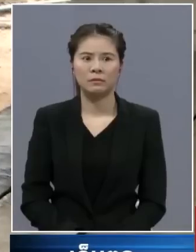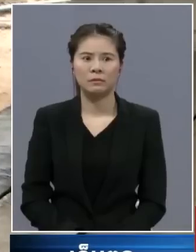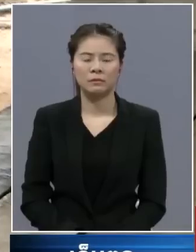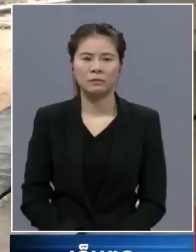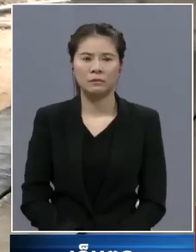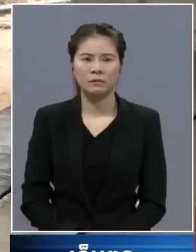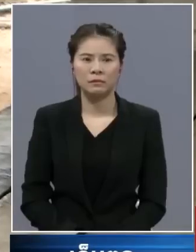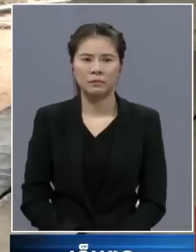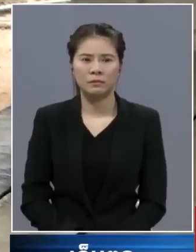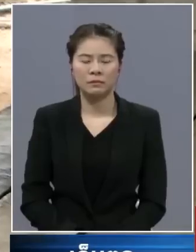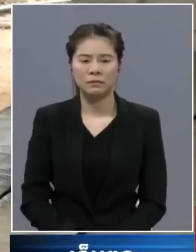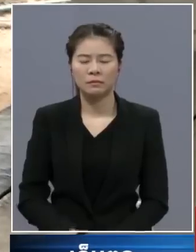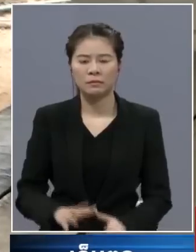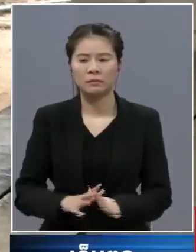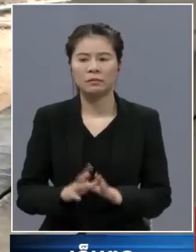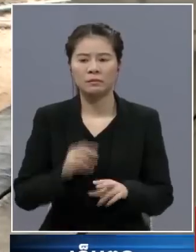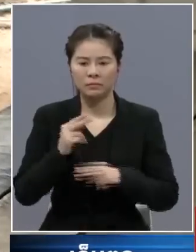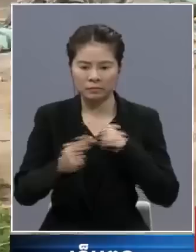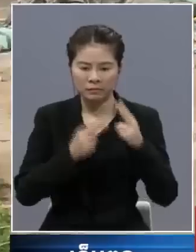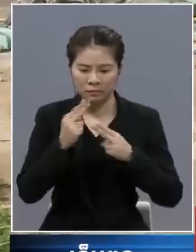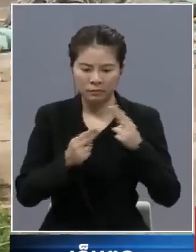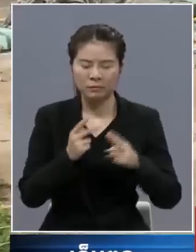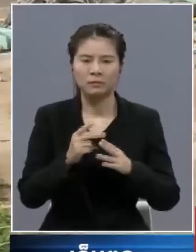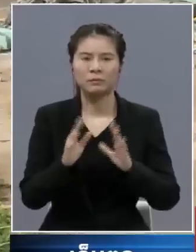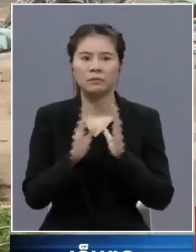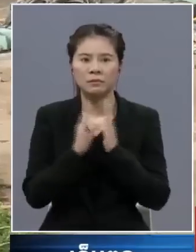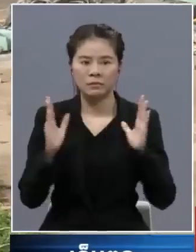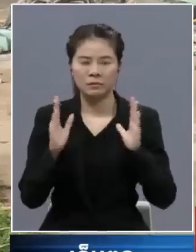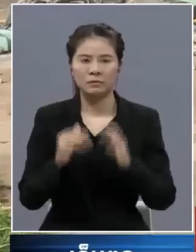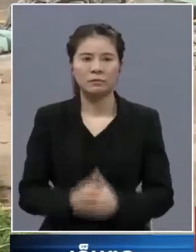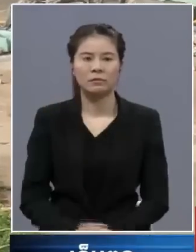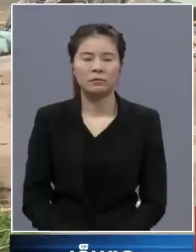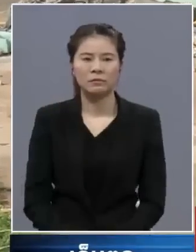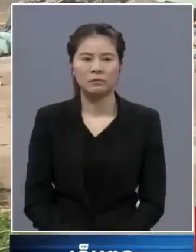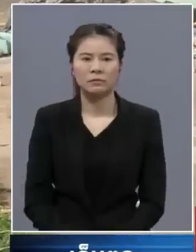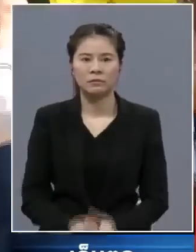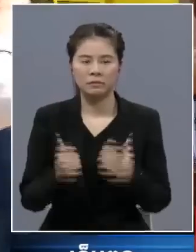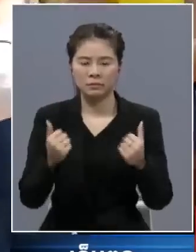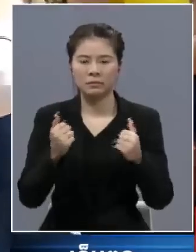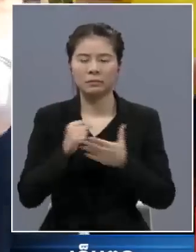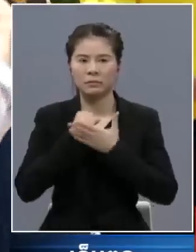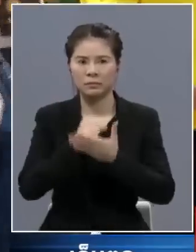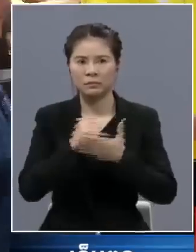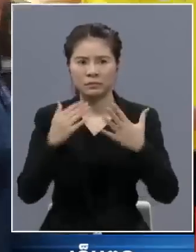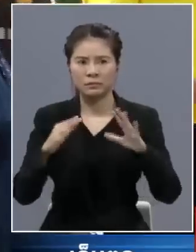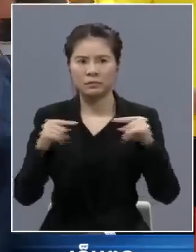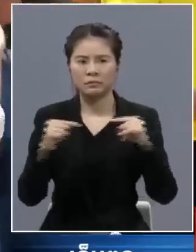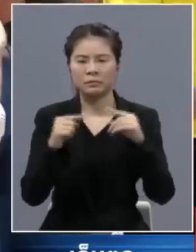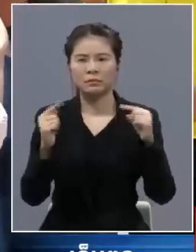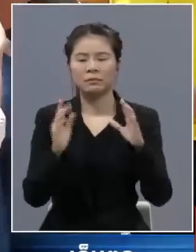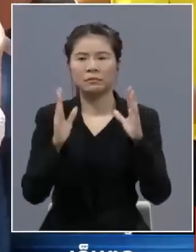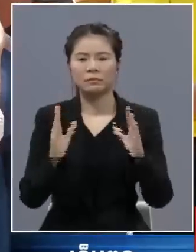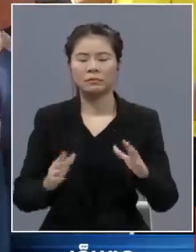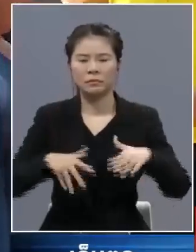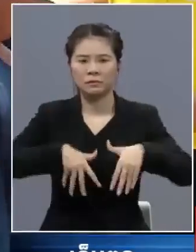มาเยี่ยมราษฎรกำลังตกทุกข์ได้ยาก มาจากทางศูนย์บัญชาการเหตุการณ์ให้ความช่วยเหลือผู้ประสบวาตภัยแล้วนะครับท่ามกลางประชาชนและชาวบ้าน